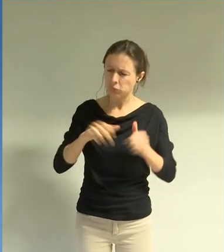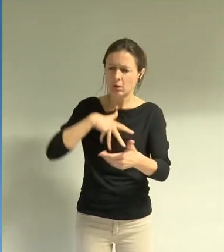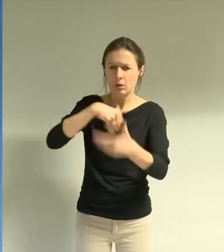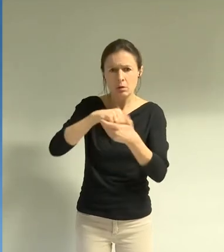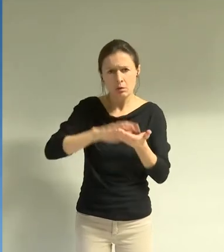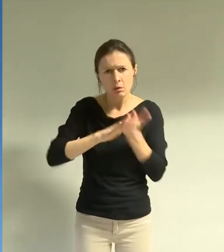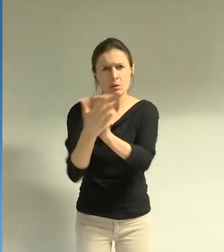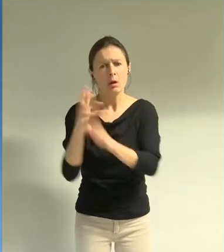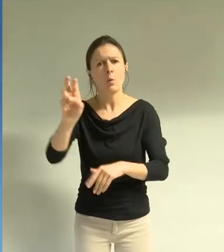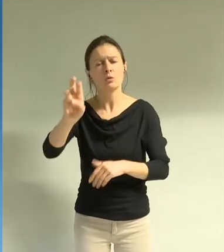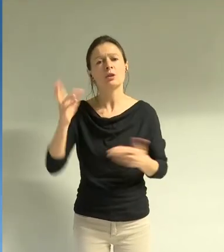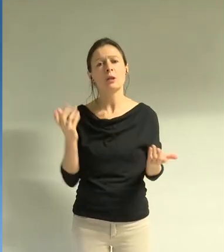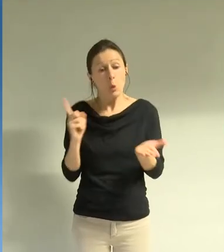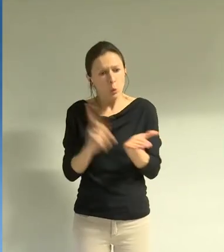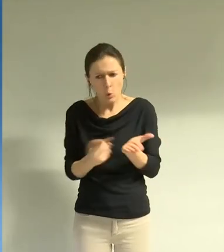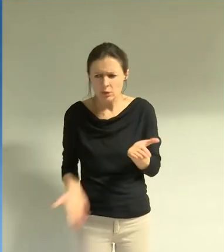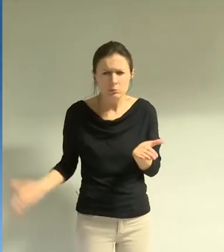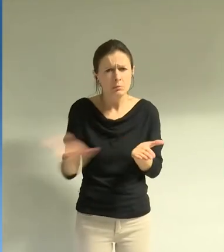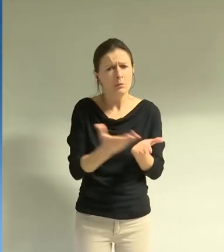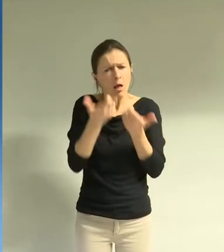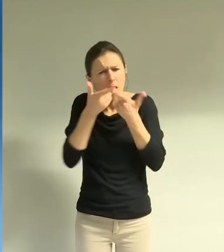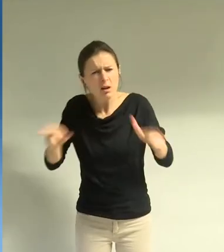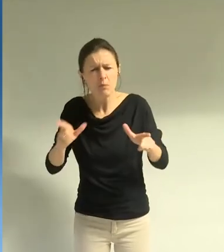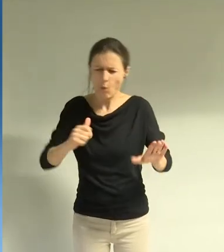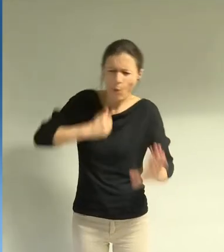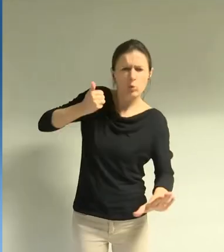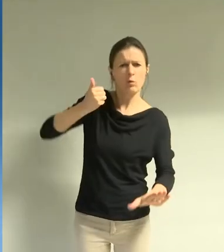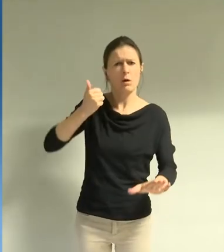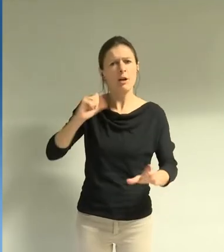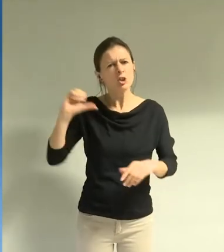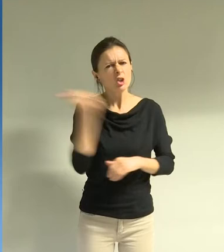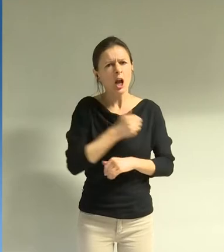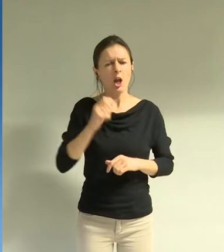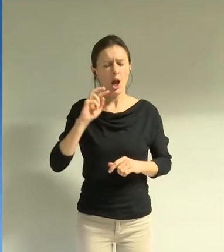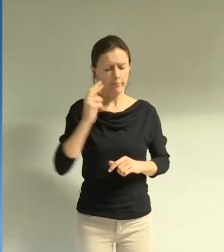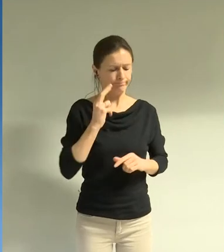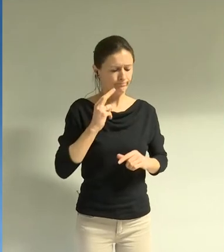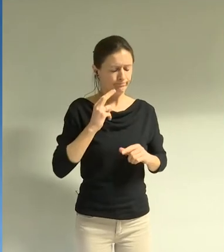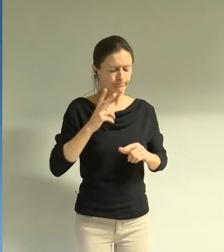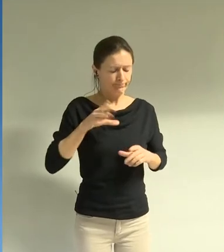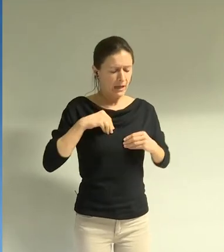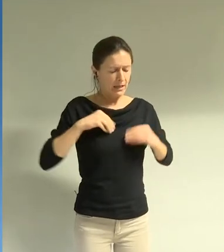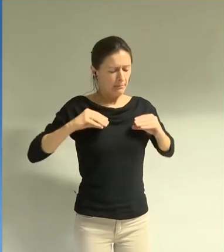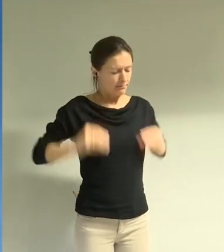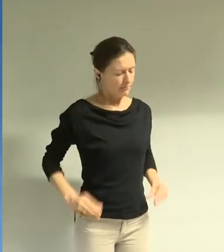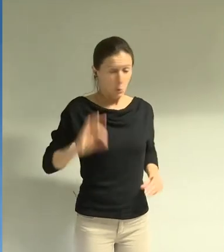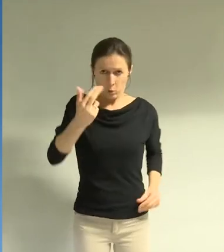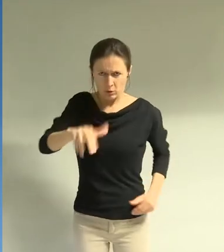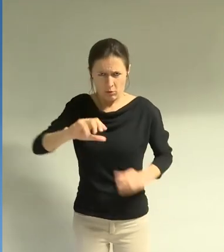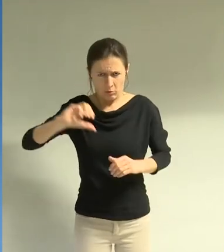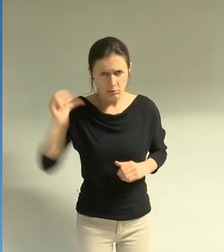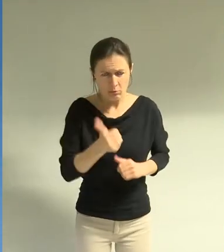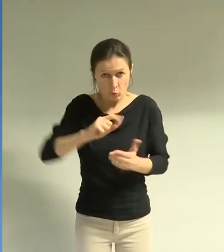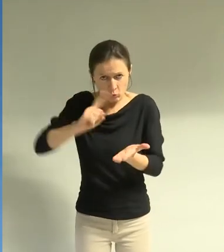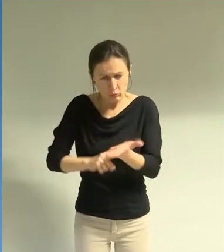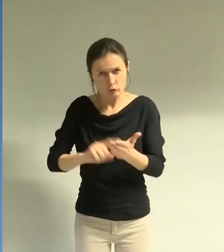et libre dans leurs stratégies individuelles de résilience les grenoblois ont droit au respect et ne doivent pas